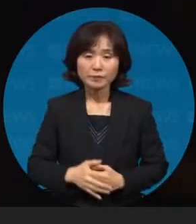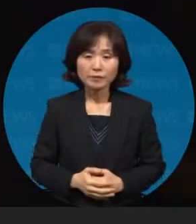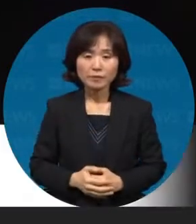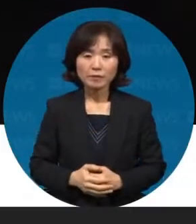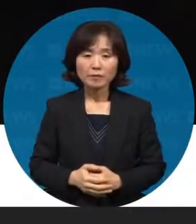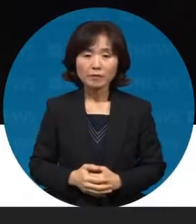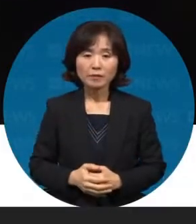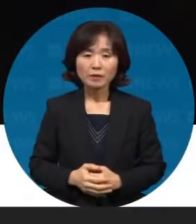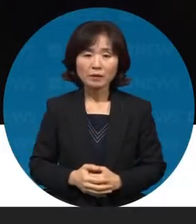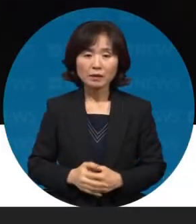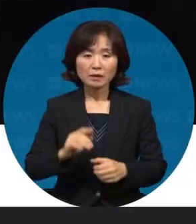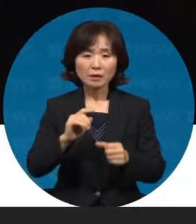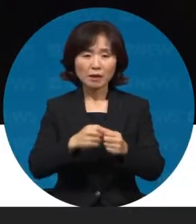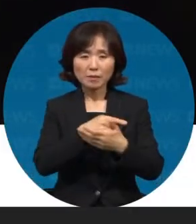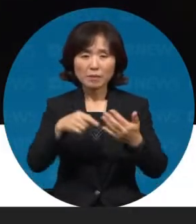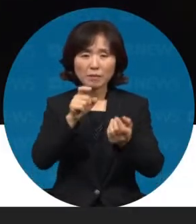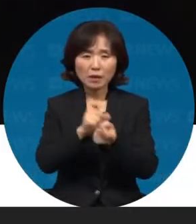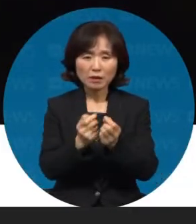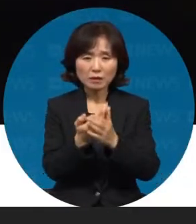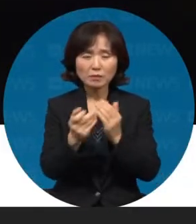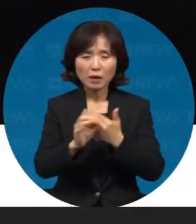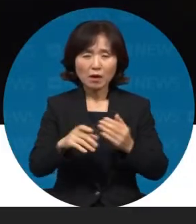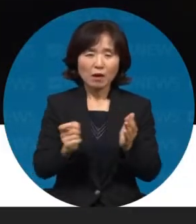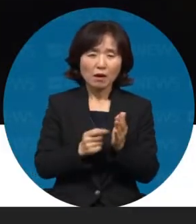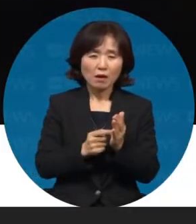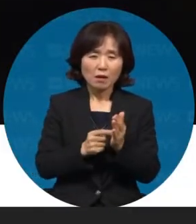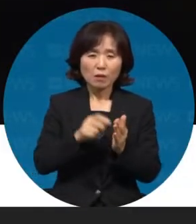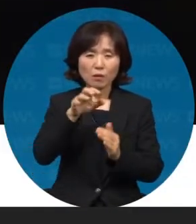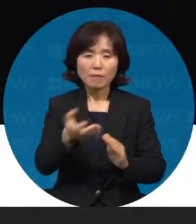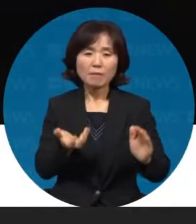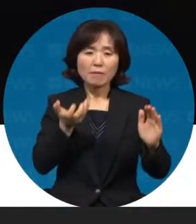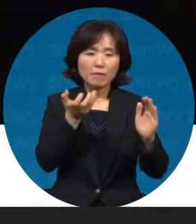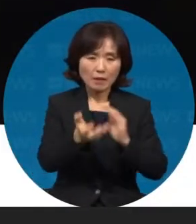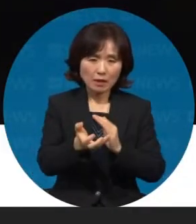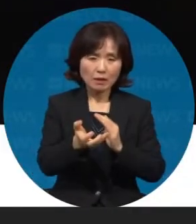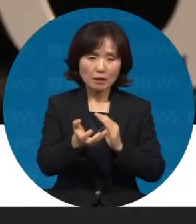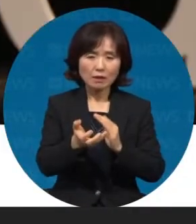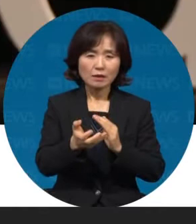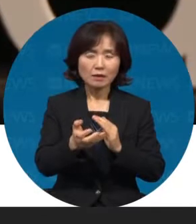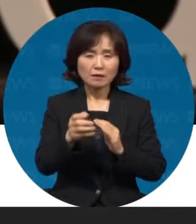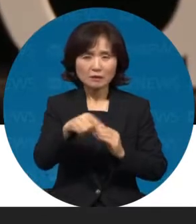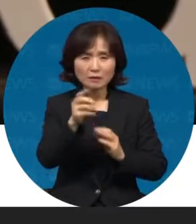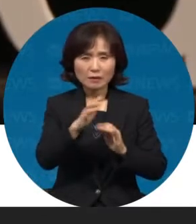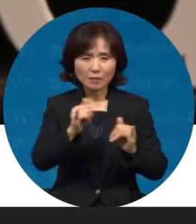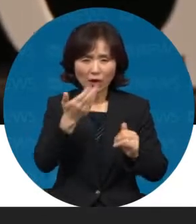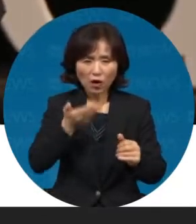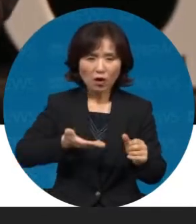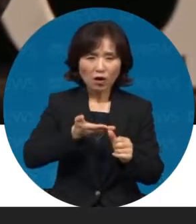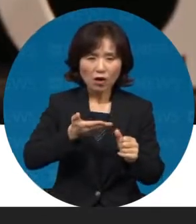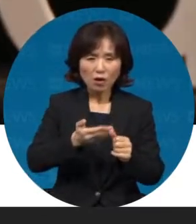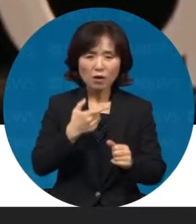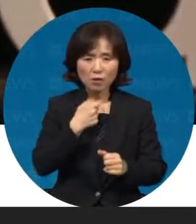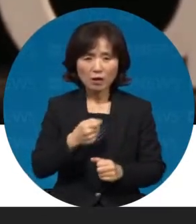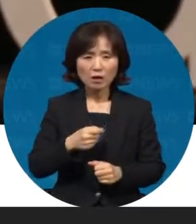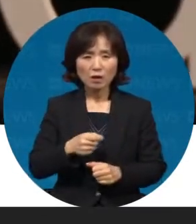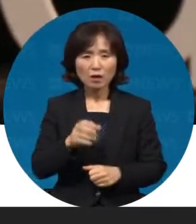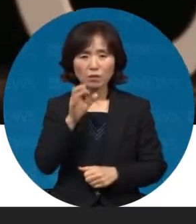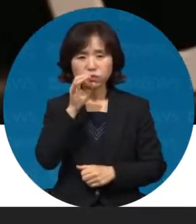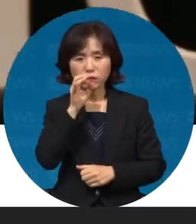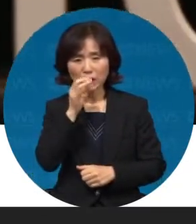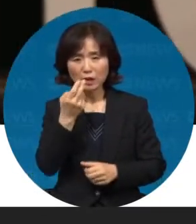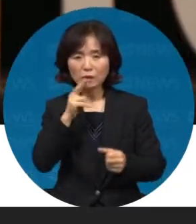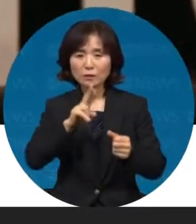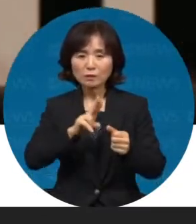got this sense of urgency to be there and to try to feed one person. And always you have crazy friends that they want to join you in